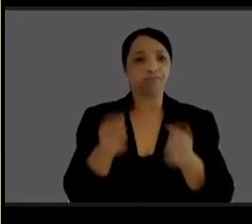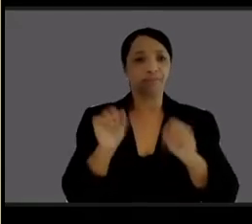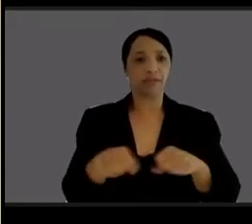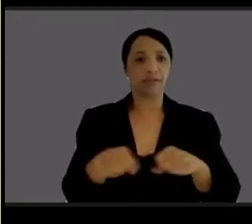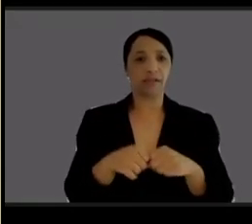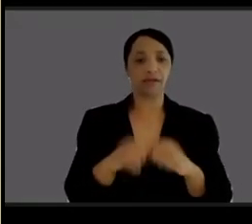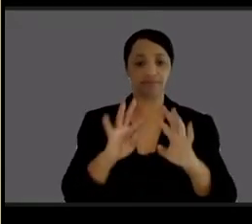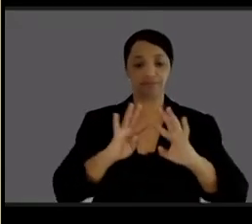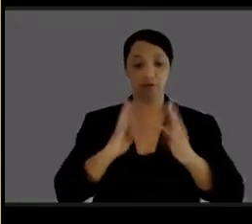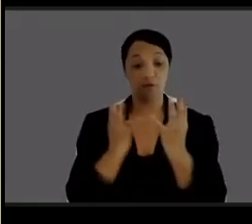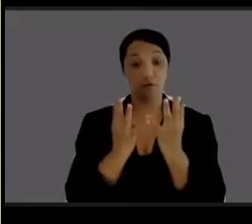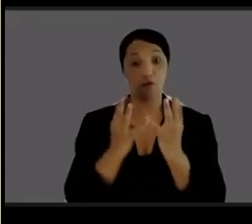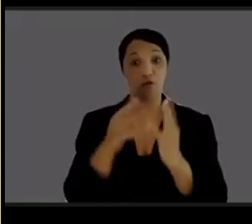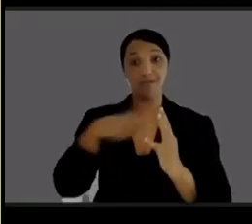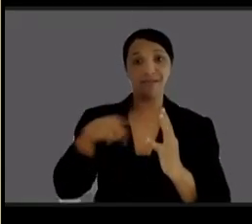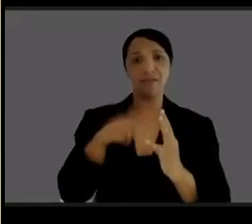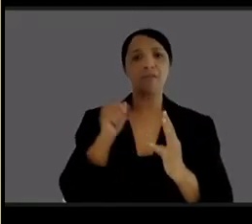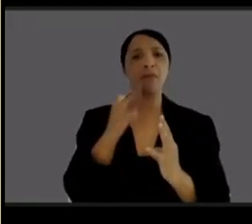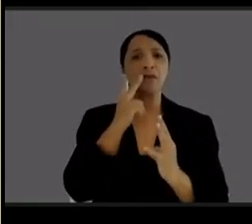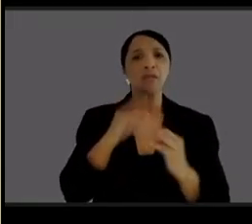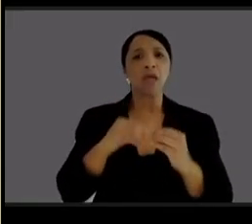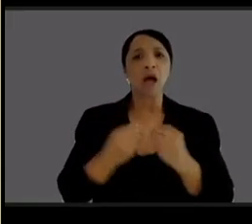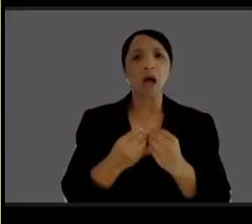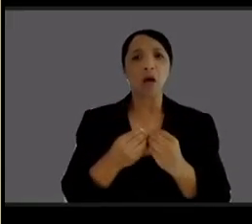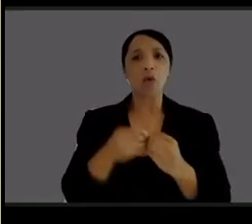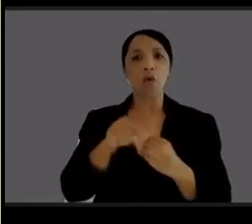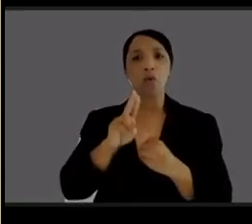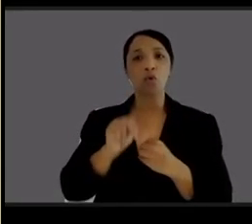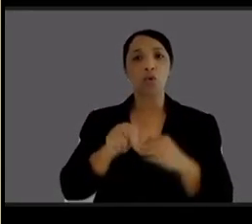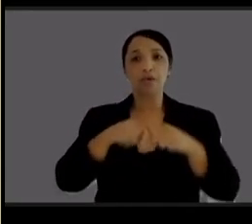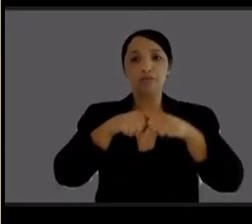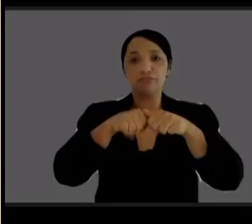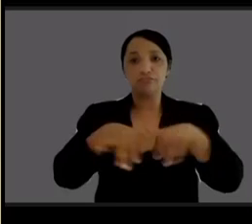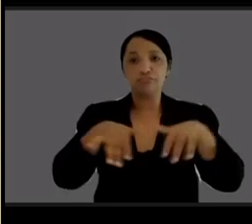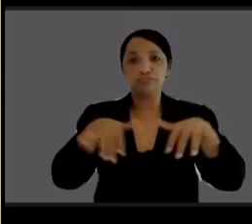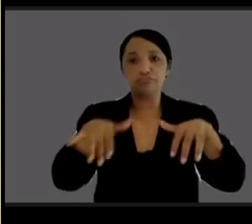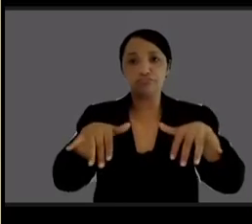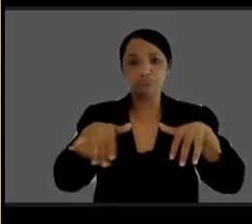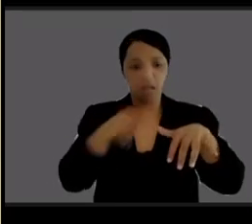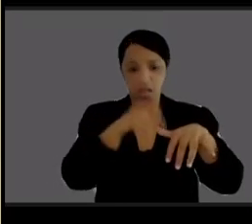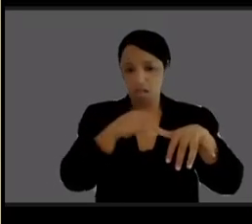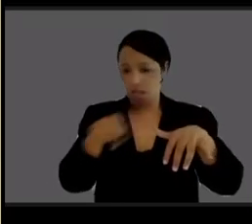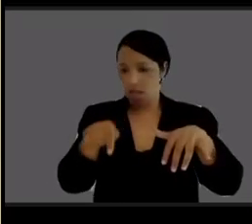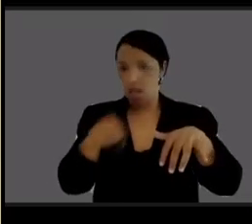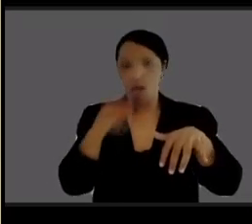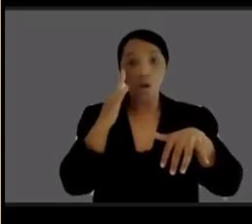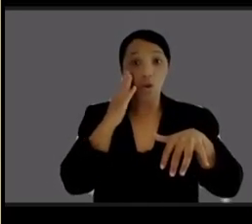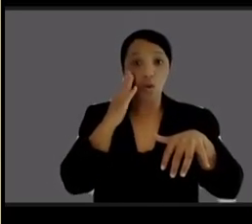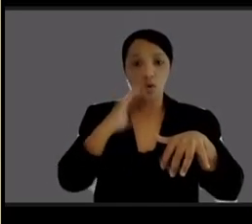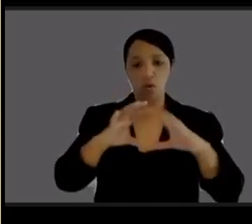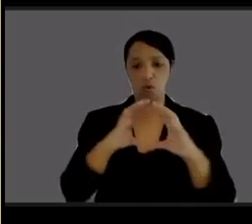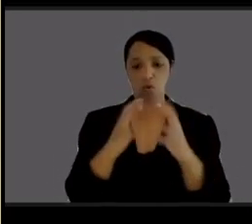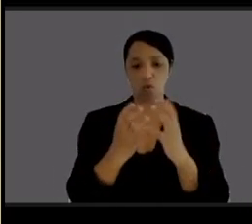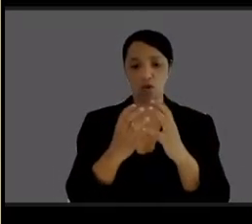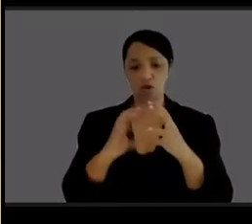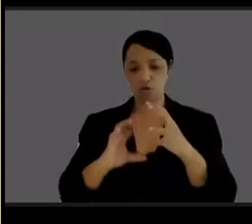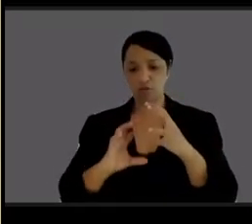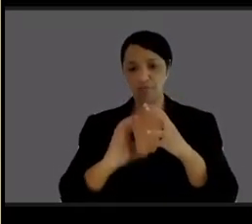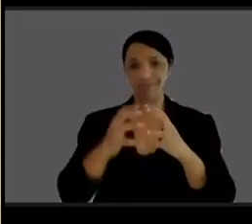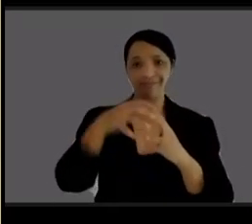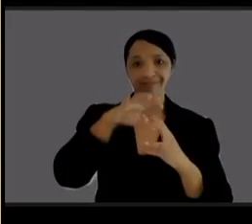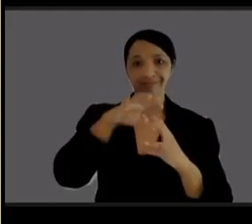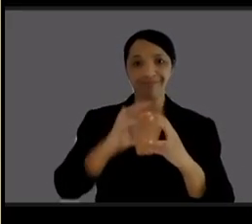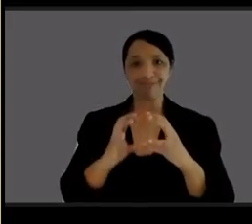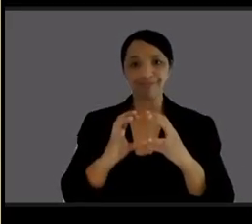de gouvernance sur Internet doit reprendre les efforts de la communauté internationale pour rassembler les